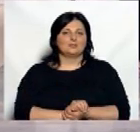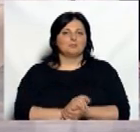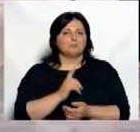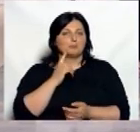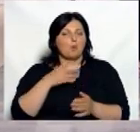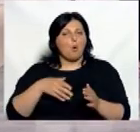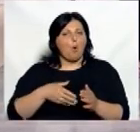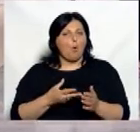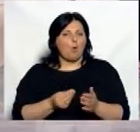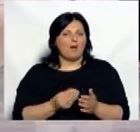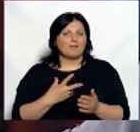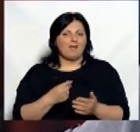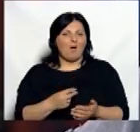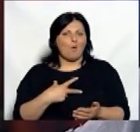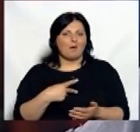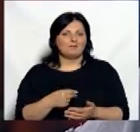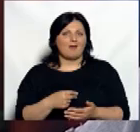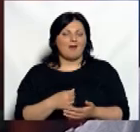ოყნა?